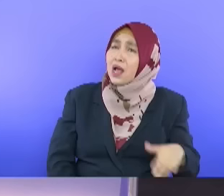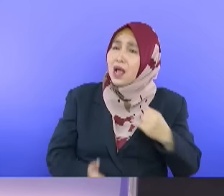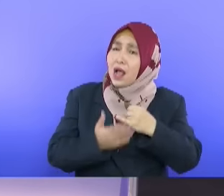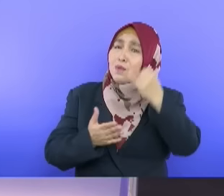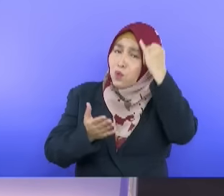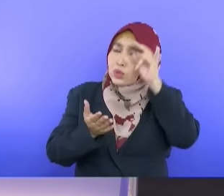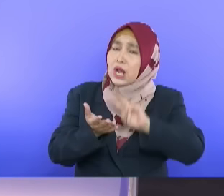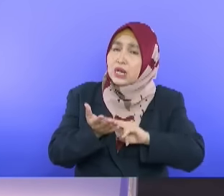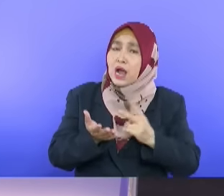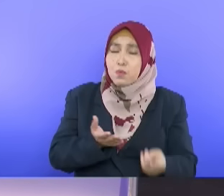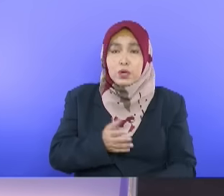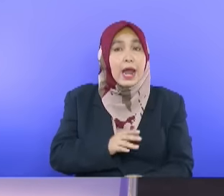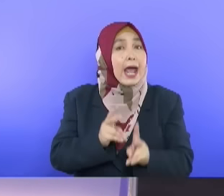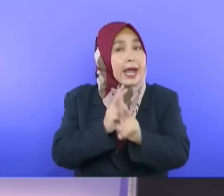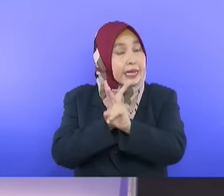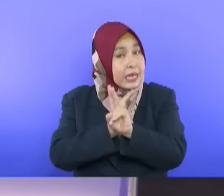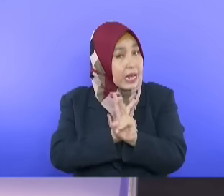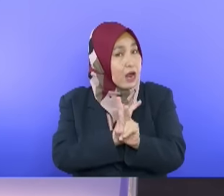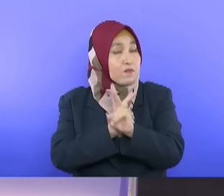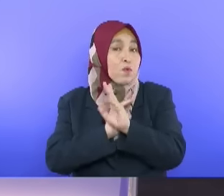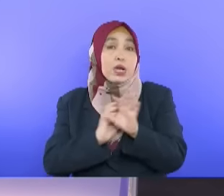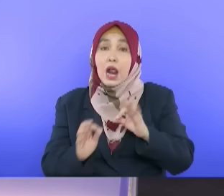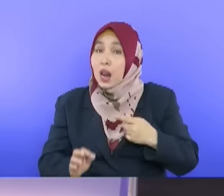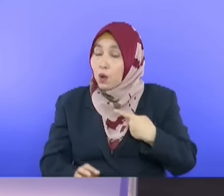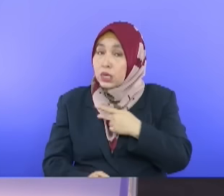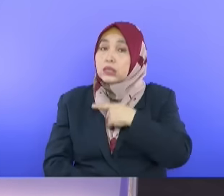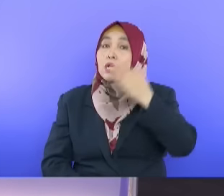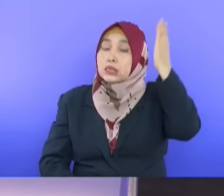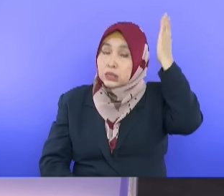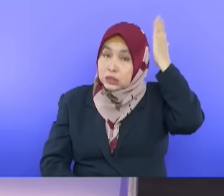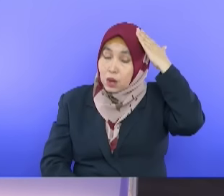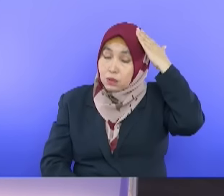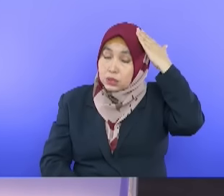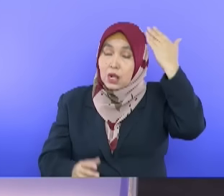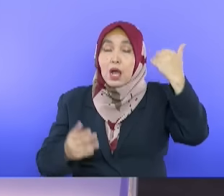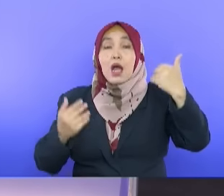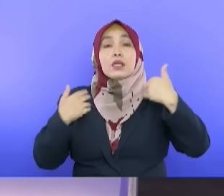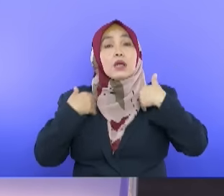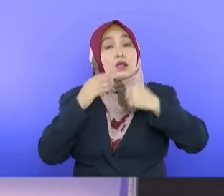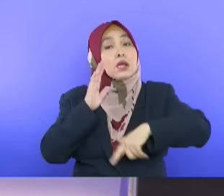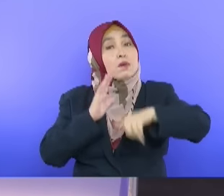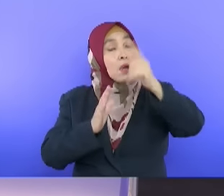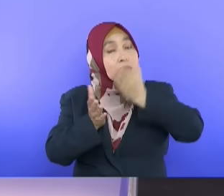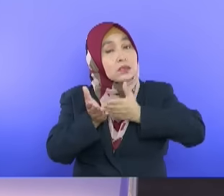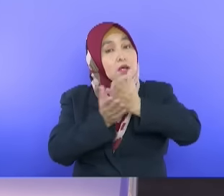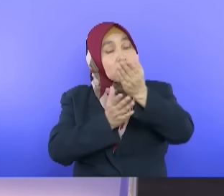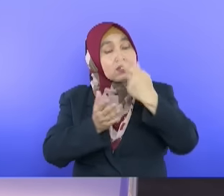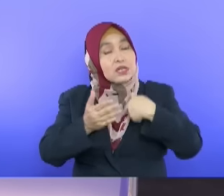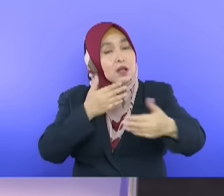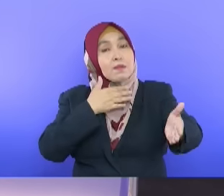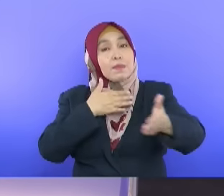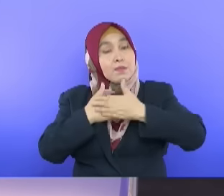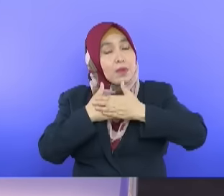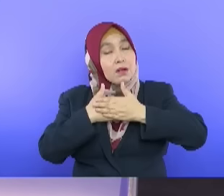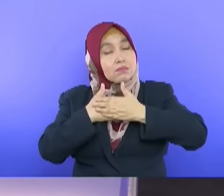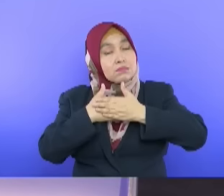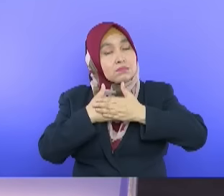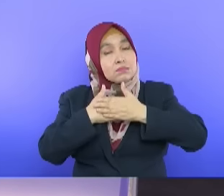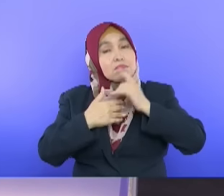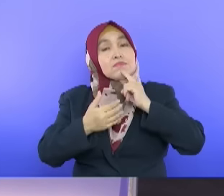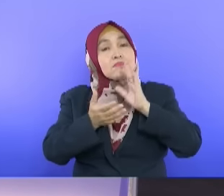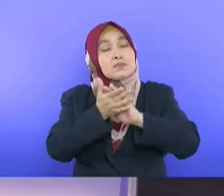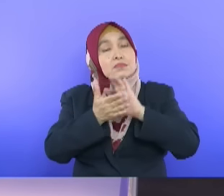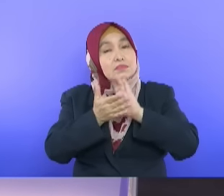tadabur lalu kita tahu kita ada kelebihan terus saja kita kembalikan kredit ataupun